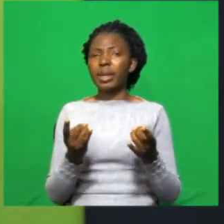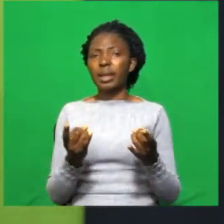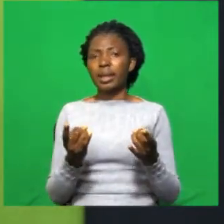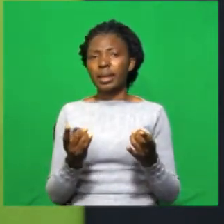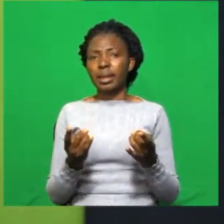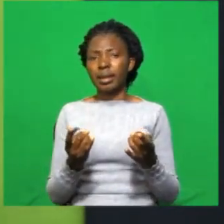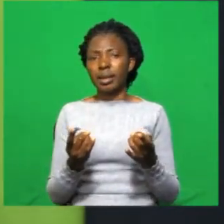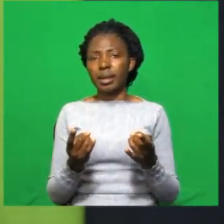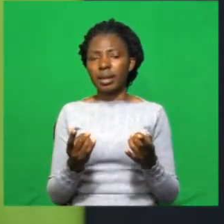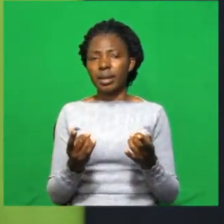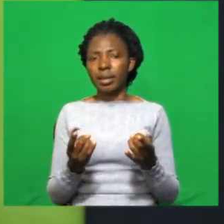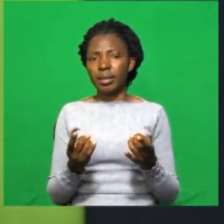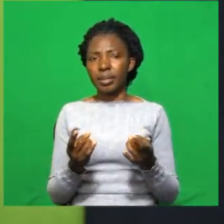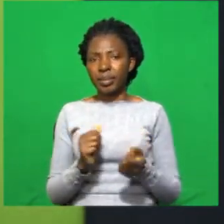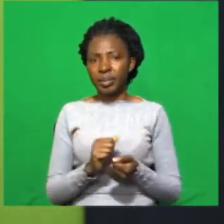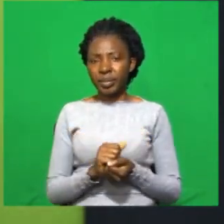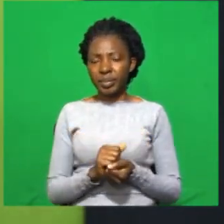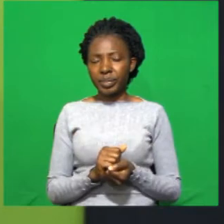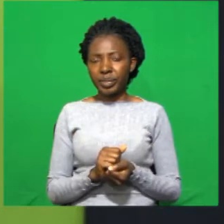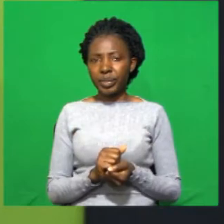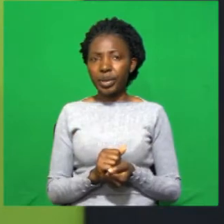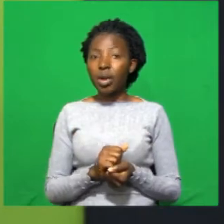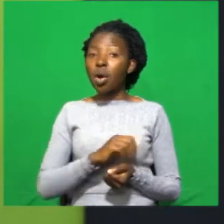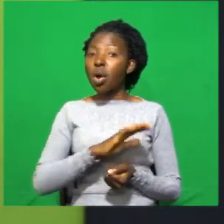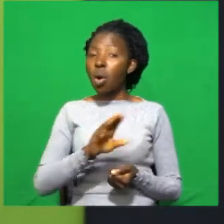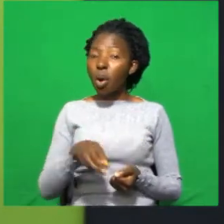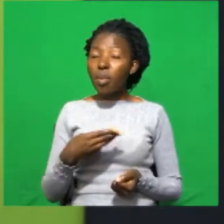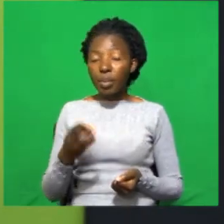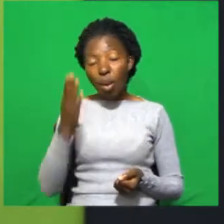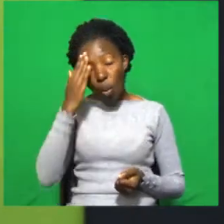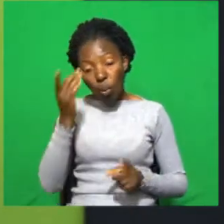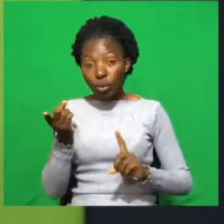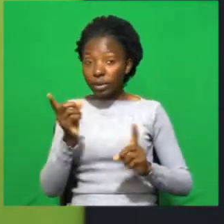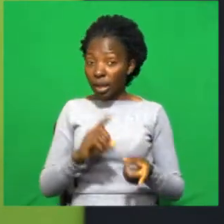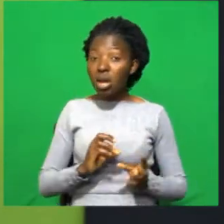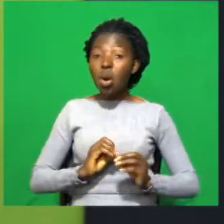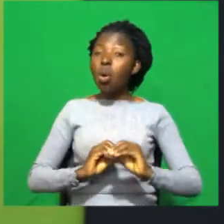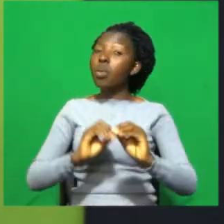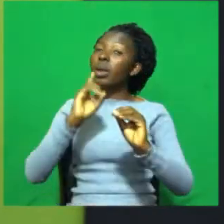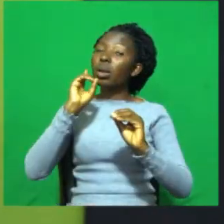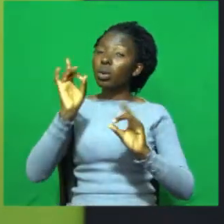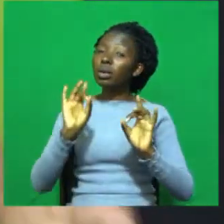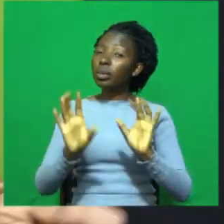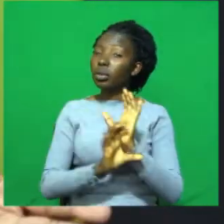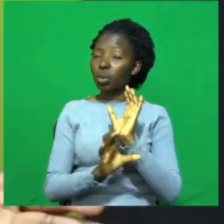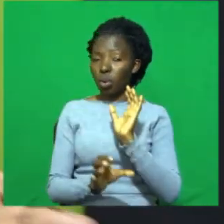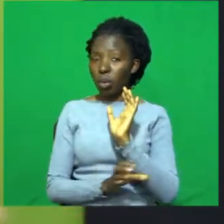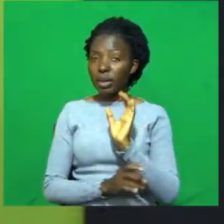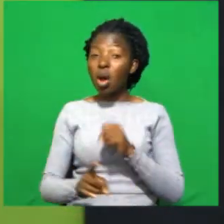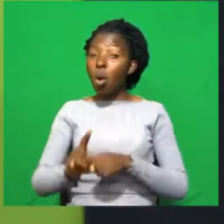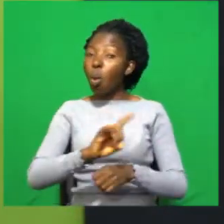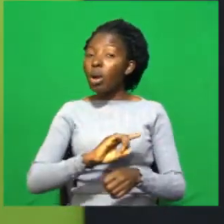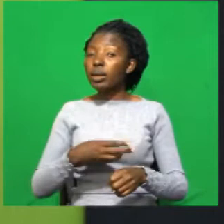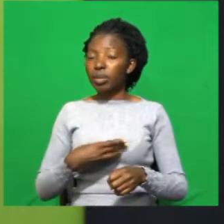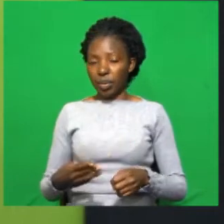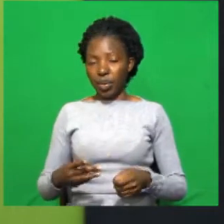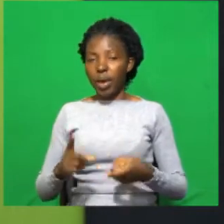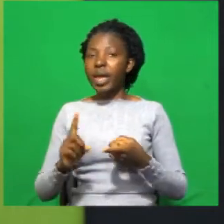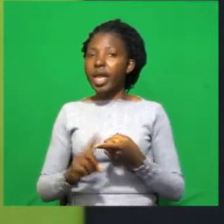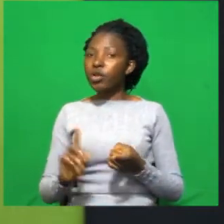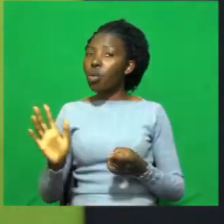yacho. Hanzi zvazvichaita ndezvizvi vakafa muna Kristu vatsvene kavo